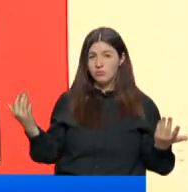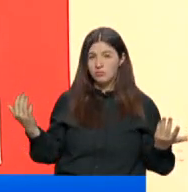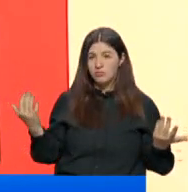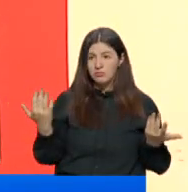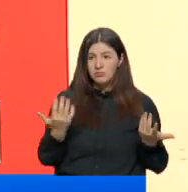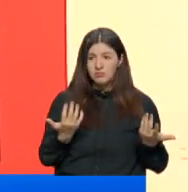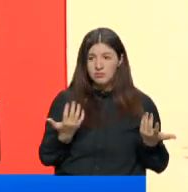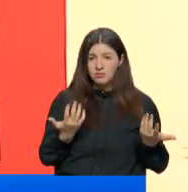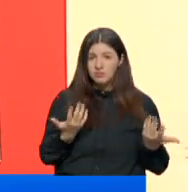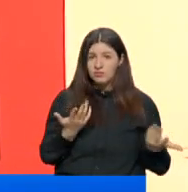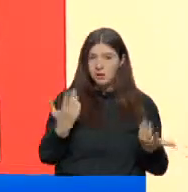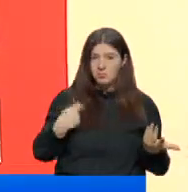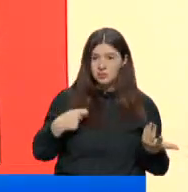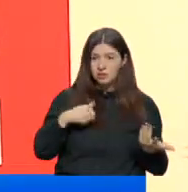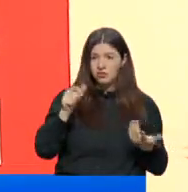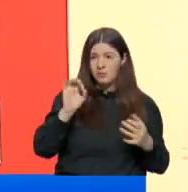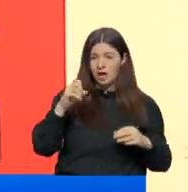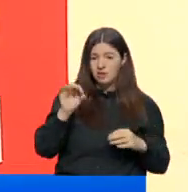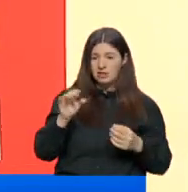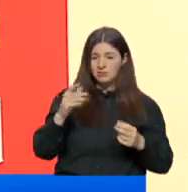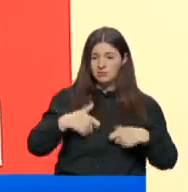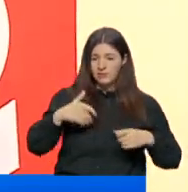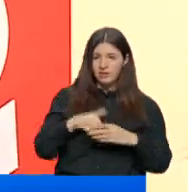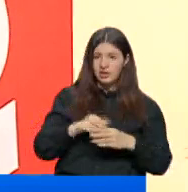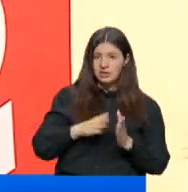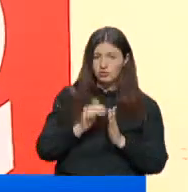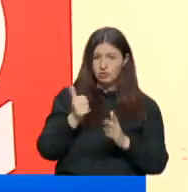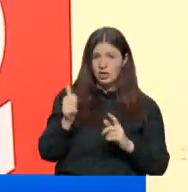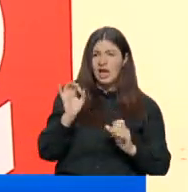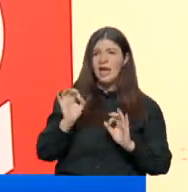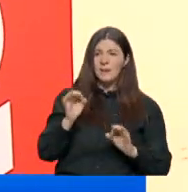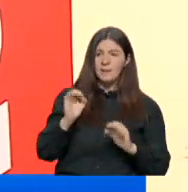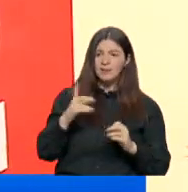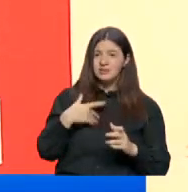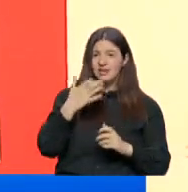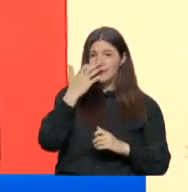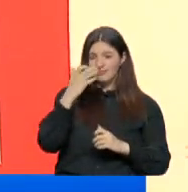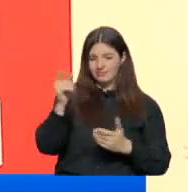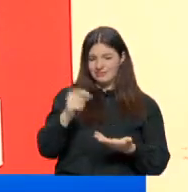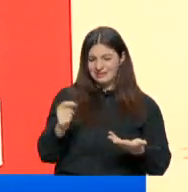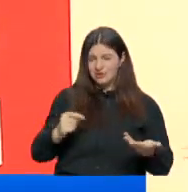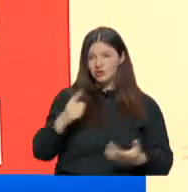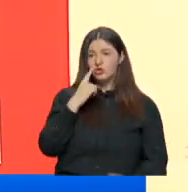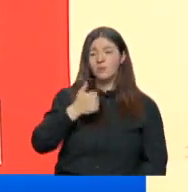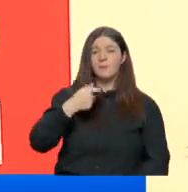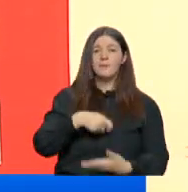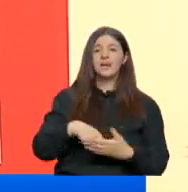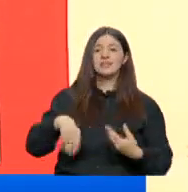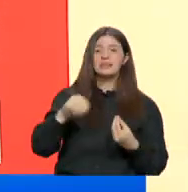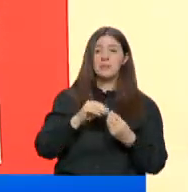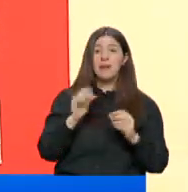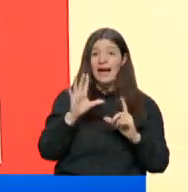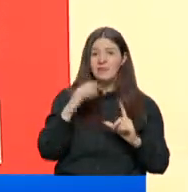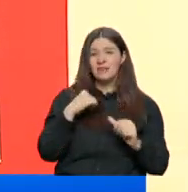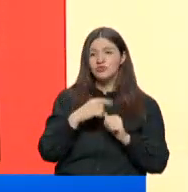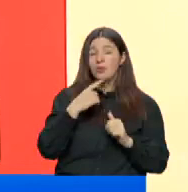Ve pazartesi günü hemen AKP'li milletvekilleri salı günü bir önerge verdiler. Ve Cumhurbaşkanı'nın maaş zammını, altını